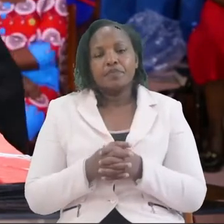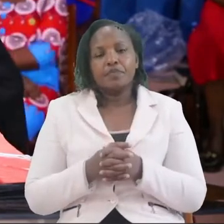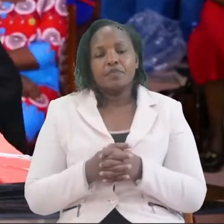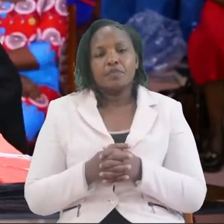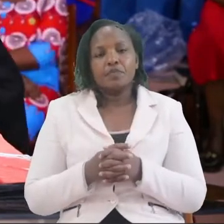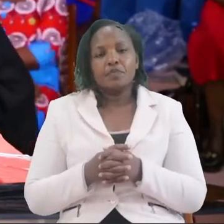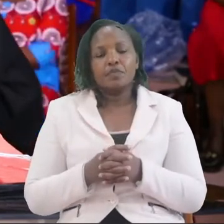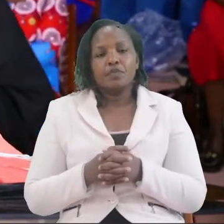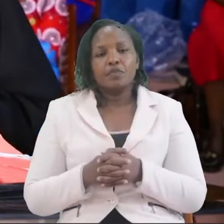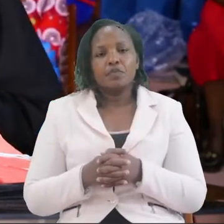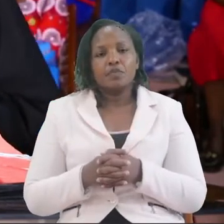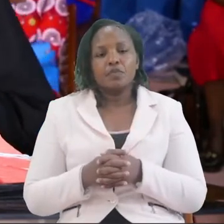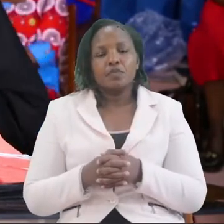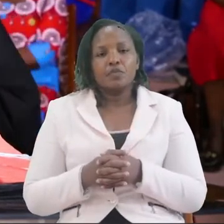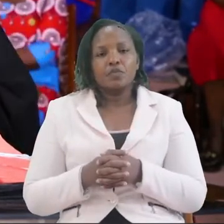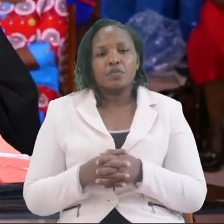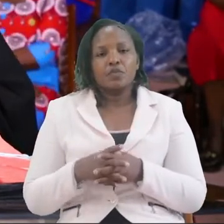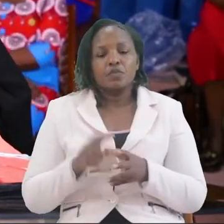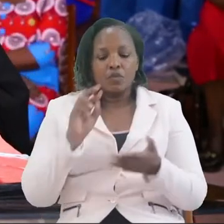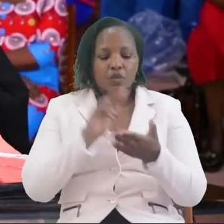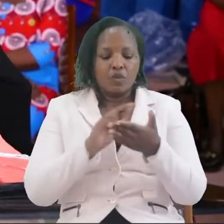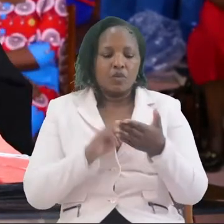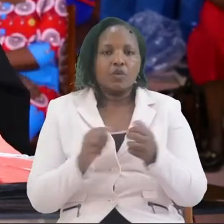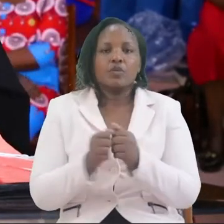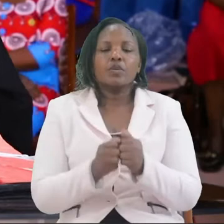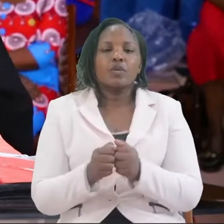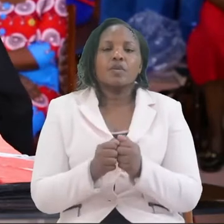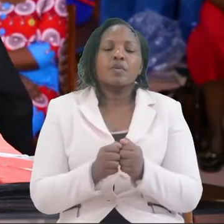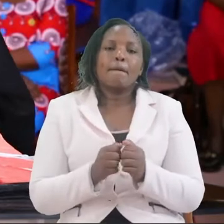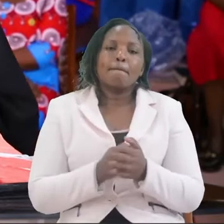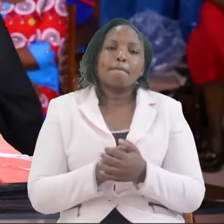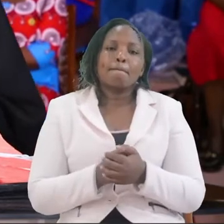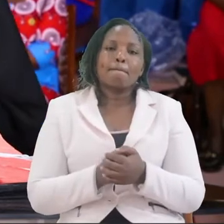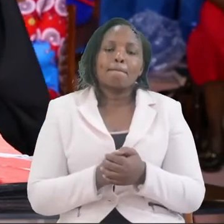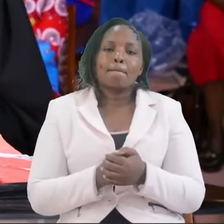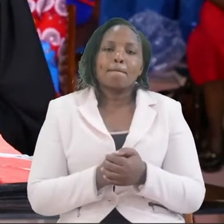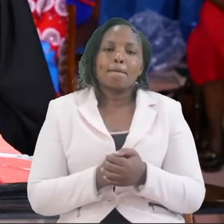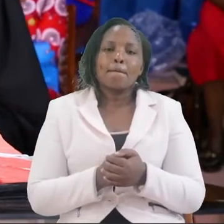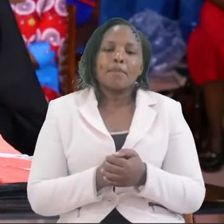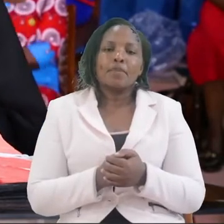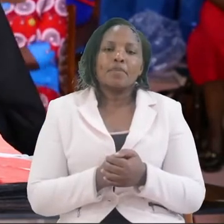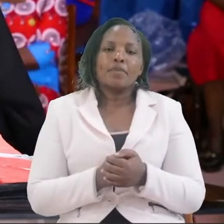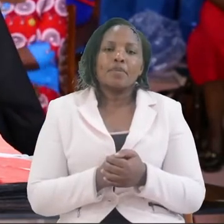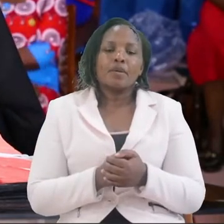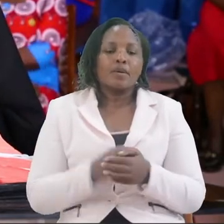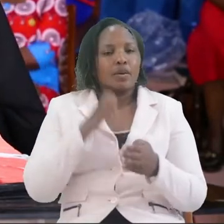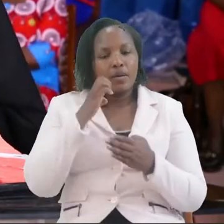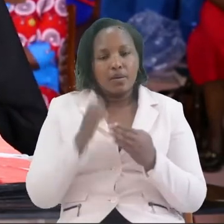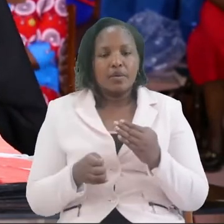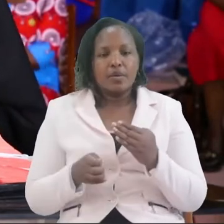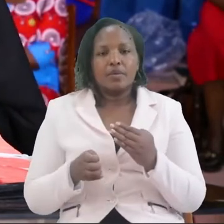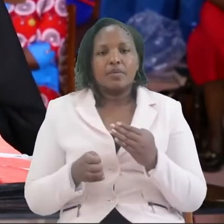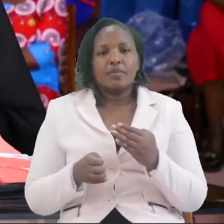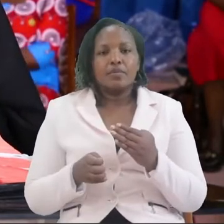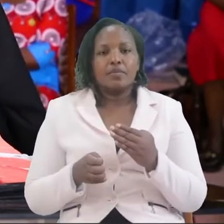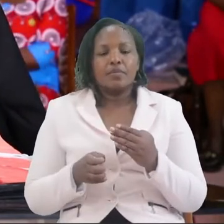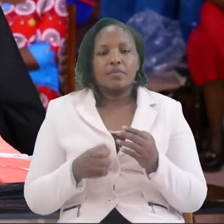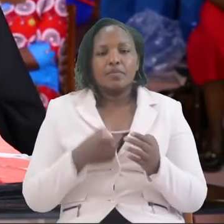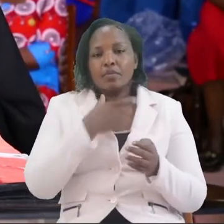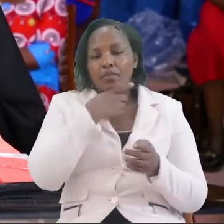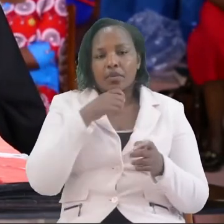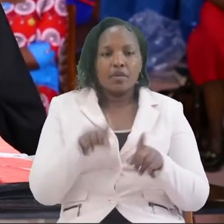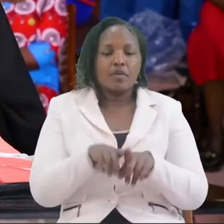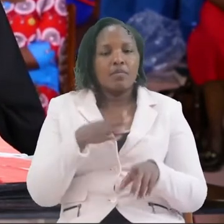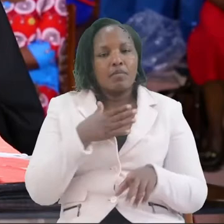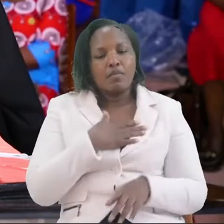8. Wacha nisome kwa sababu hii kuna maneno nataka kutataja. Inasema hatimaye ndugu